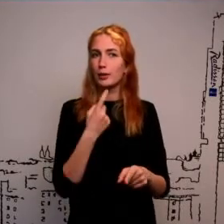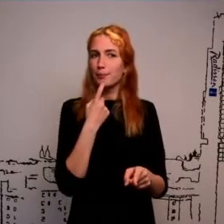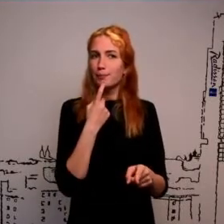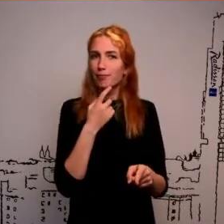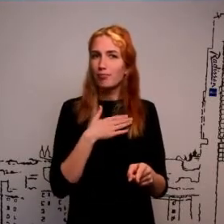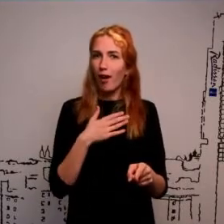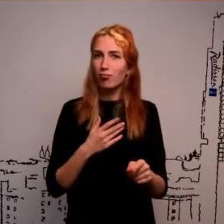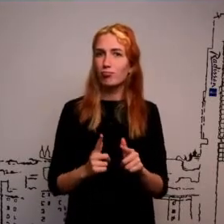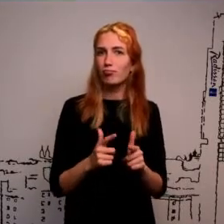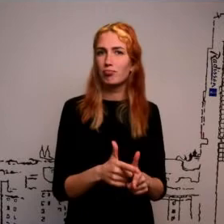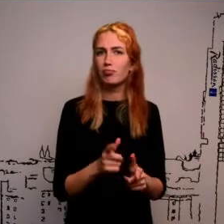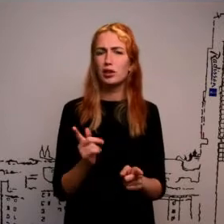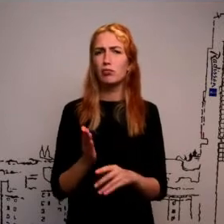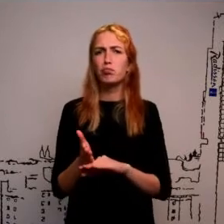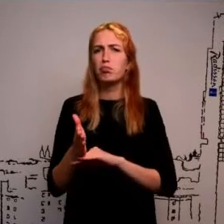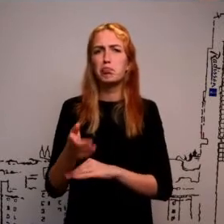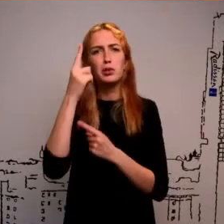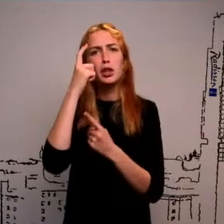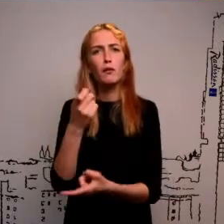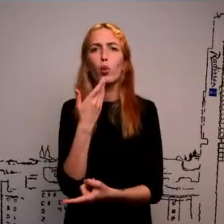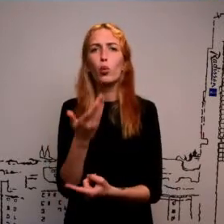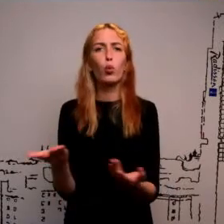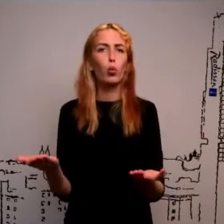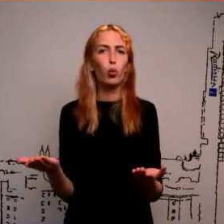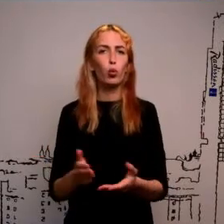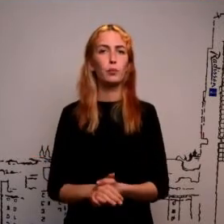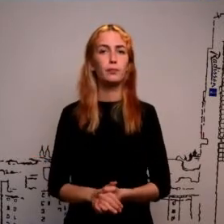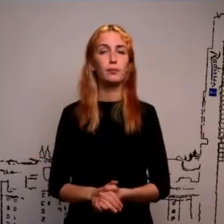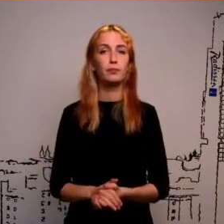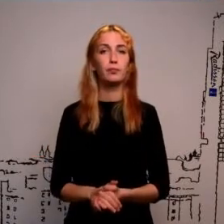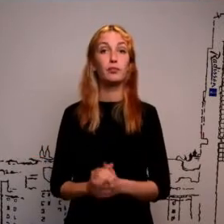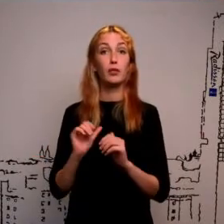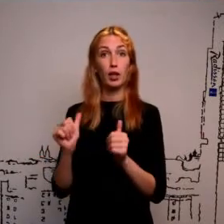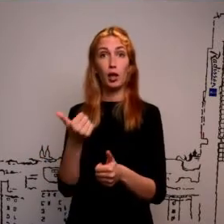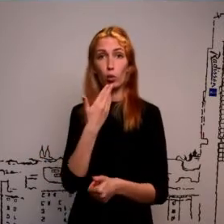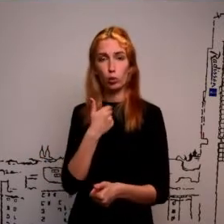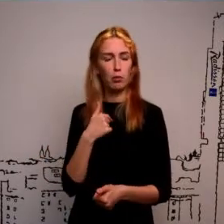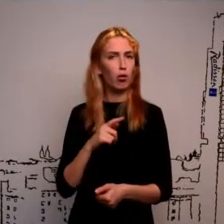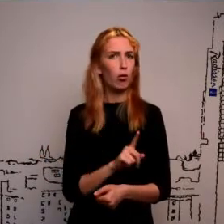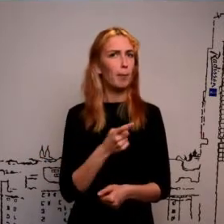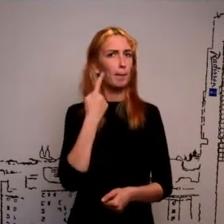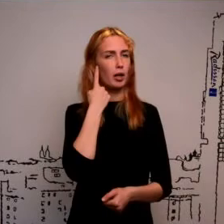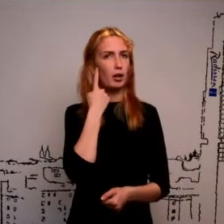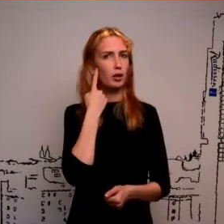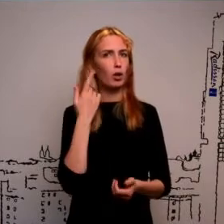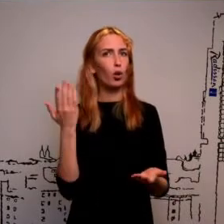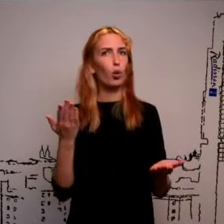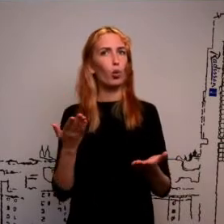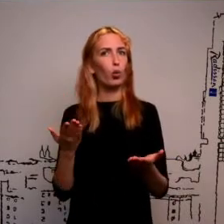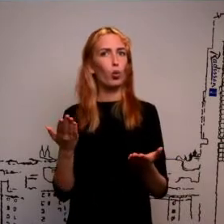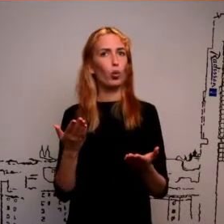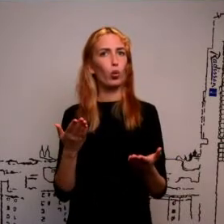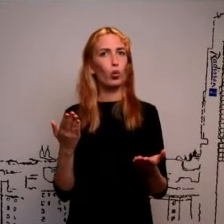pöördun, et info küsida? Noh, üks asi on see, et hea, sa küsisid, ma kogu aeg mõtlesin, et kuhu vahele nagu